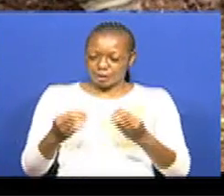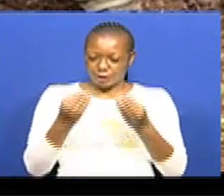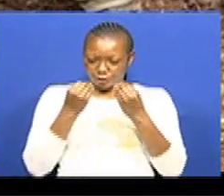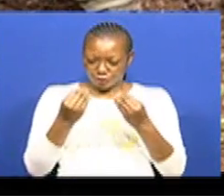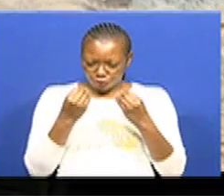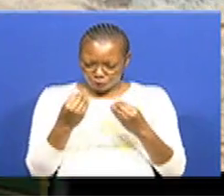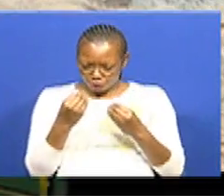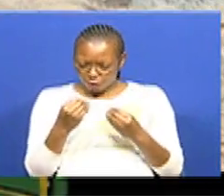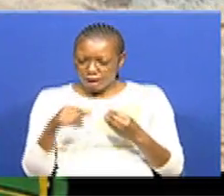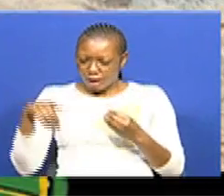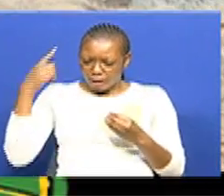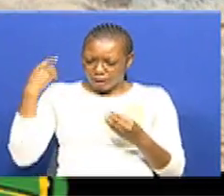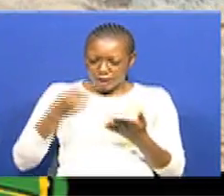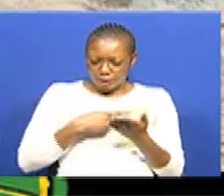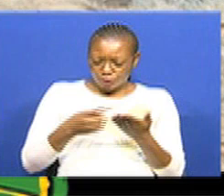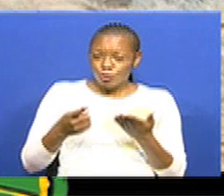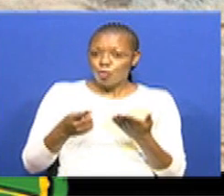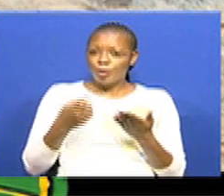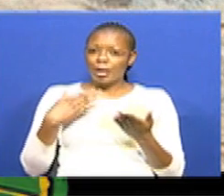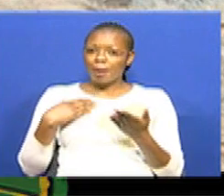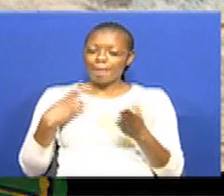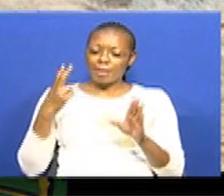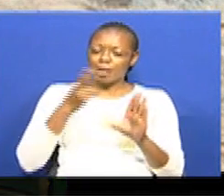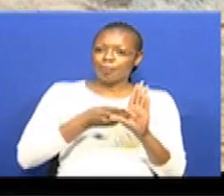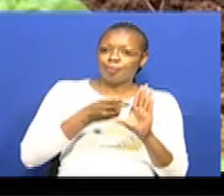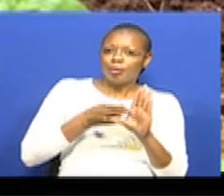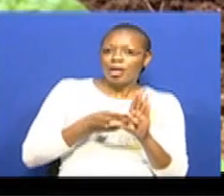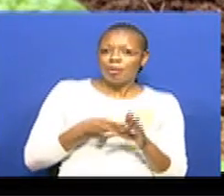growing the